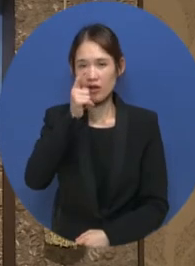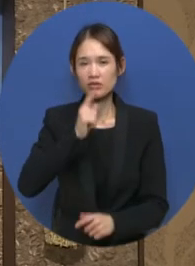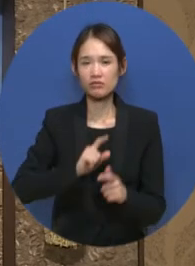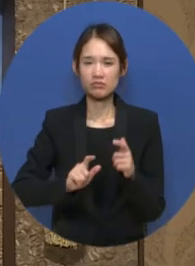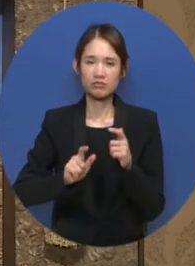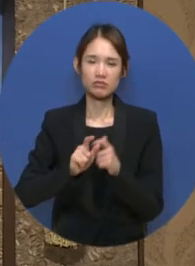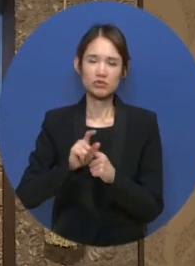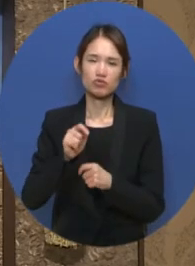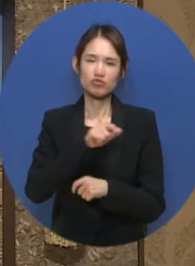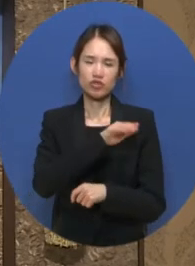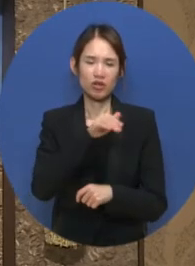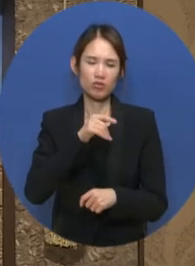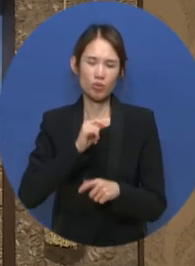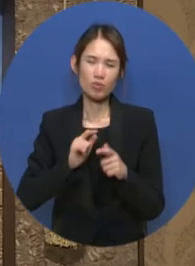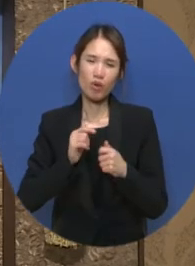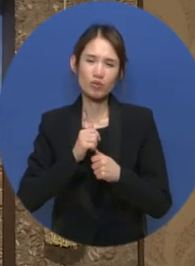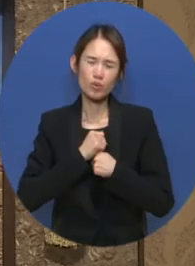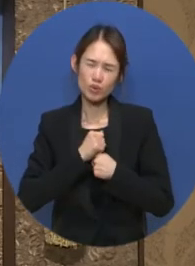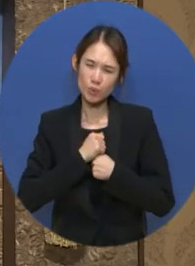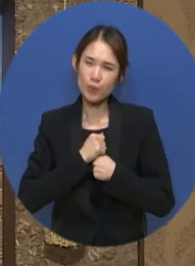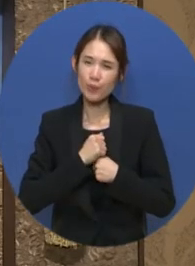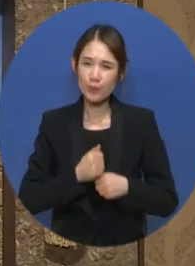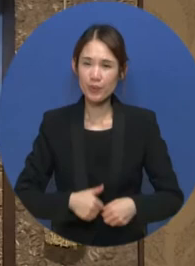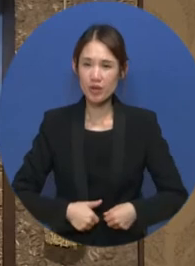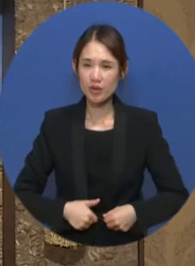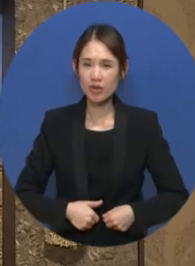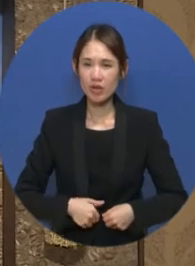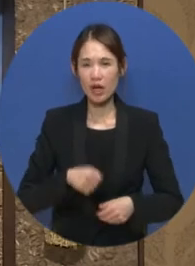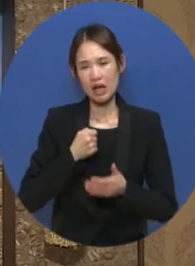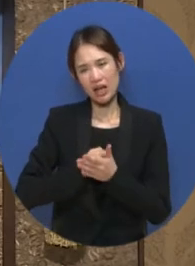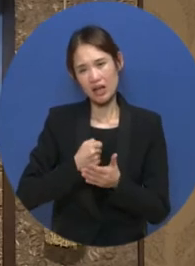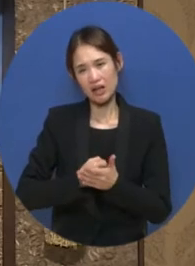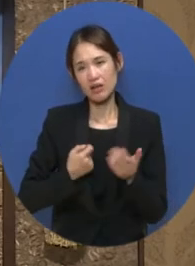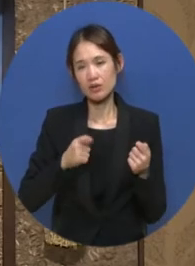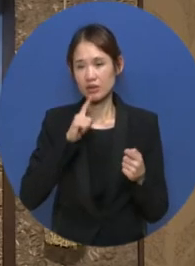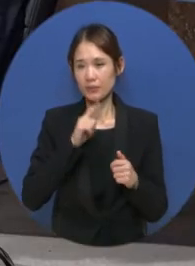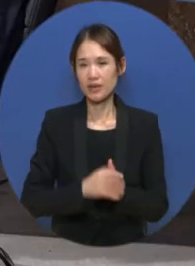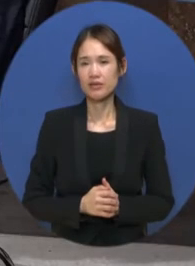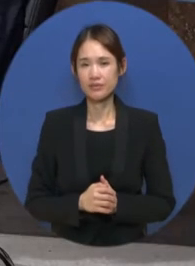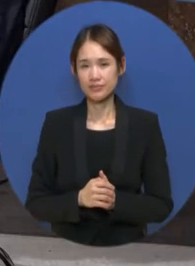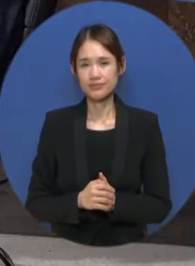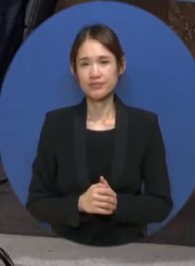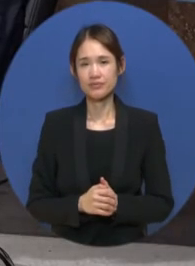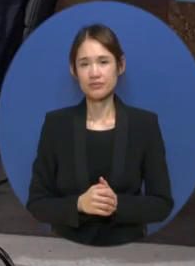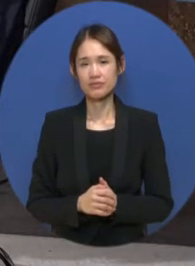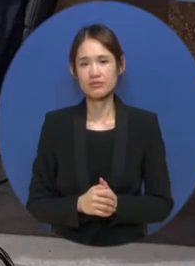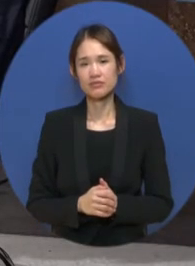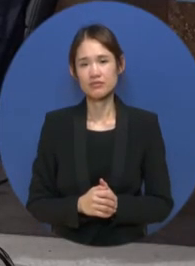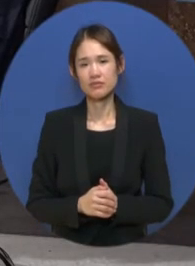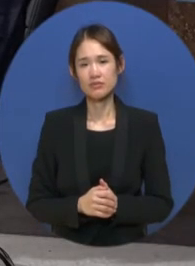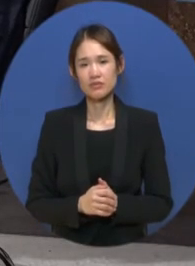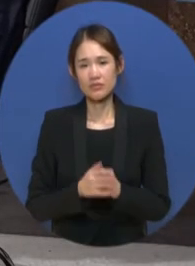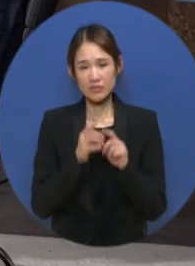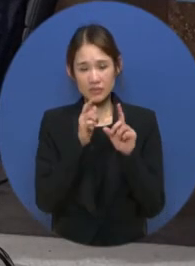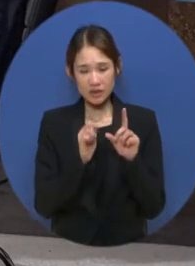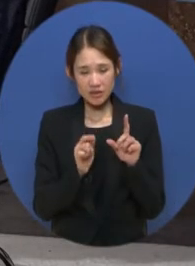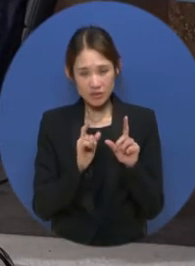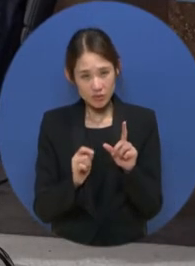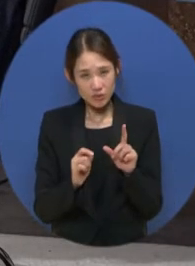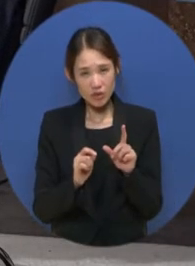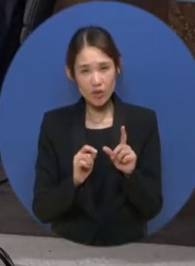우리가 조금 더 조심하고 좀 더 안타까웠던 그런 사건 입니다 4 네 그런